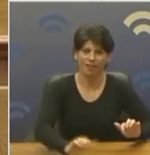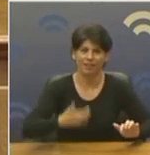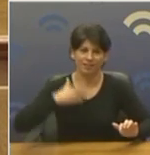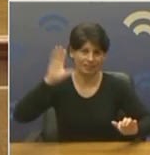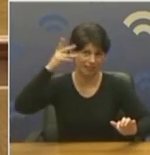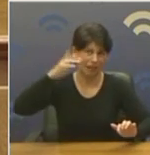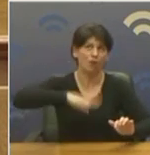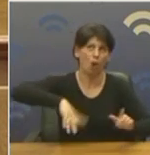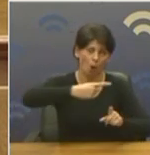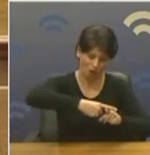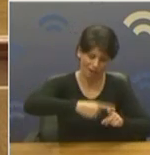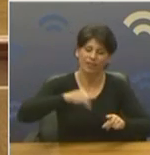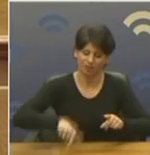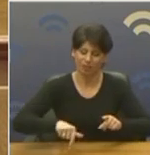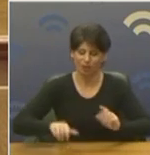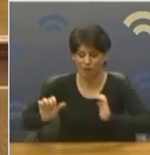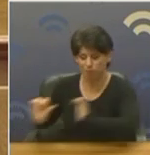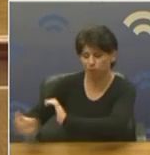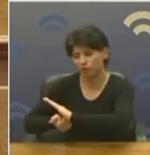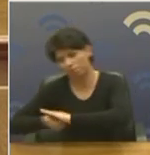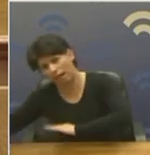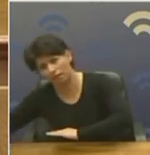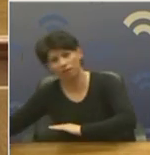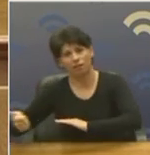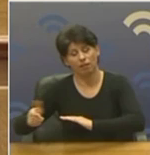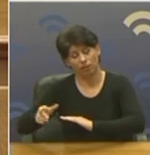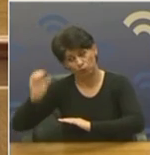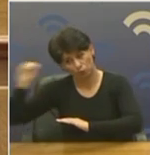να παίρνουν και τίποτα. Ας κάνουν και ένα push-back τώρα. Πάμε στην ουσία.